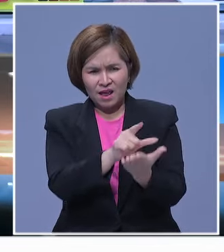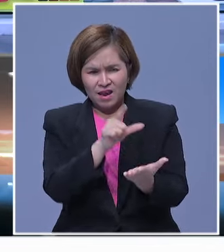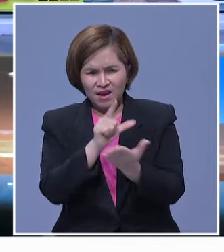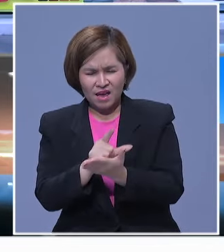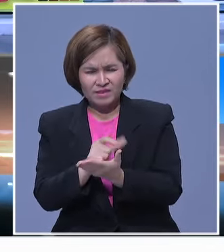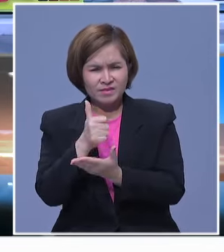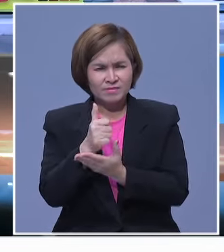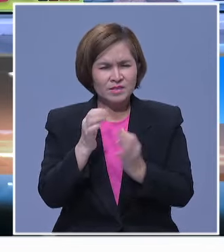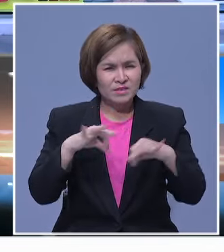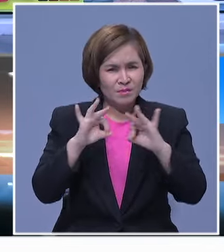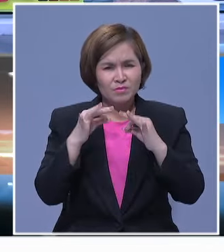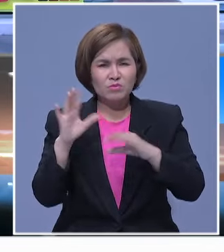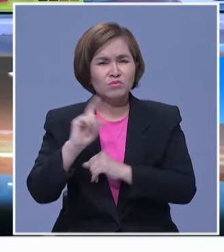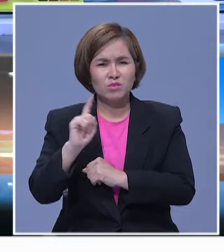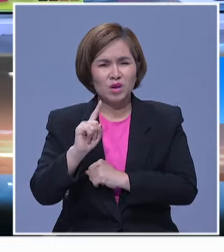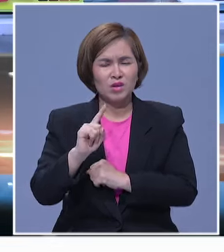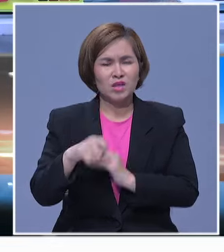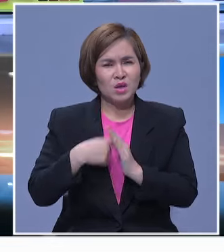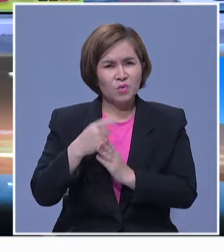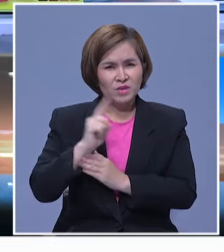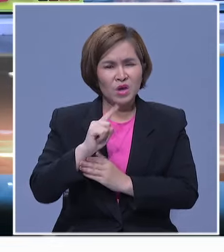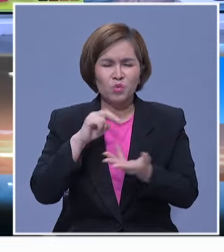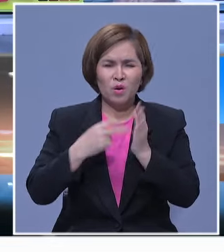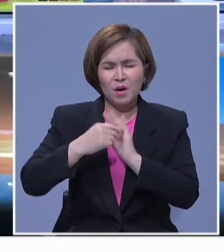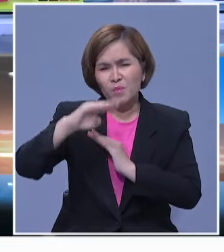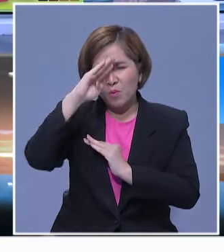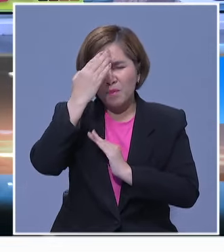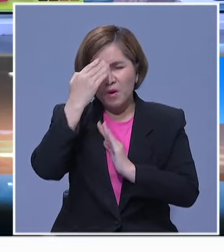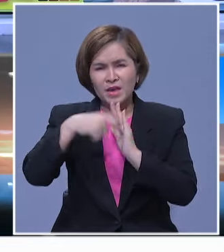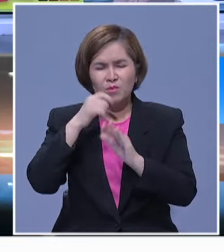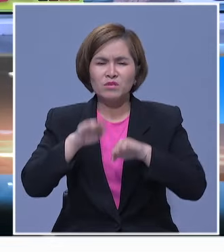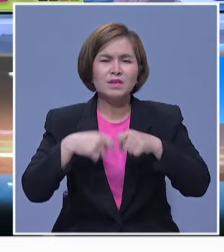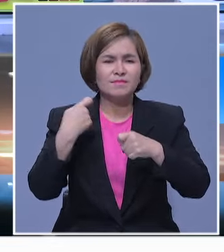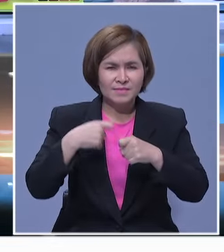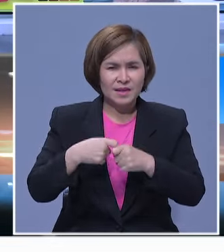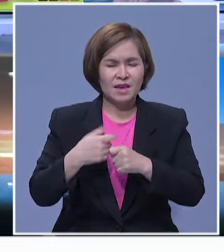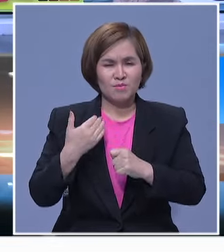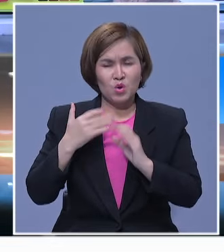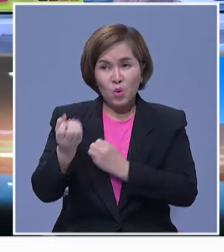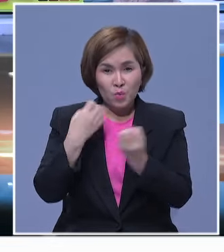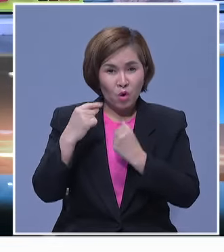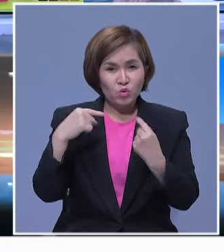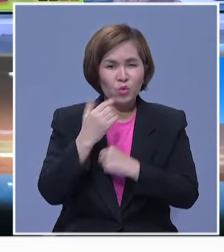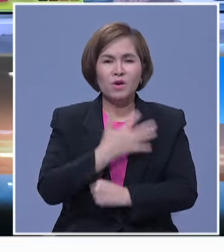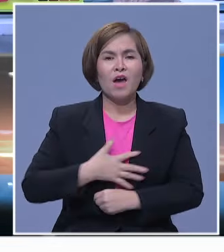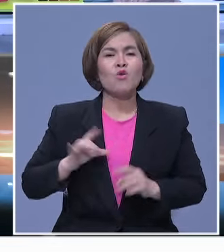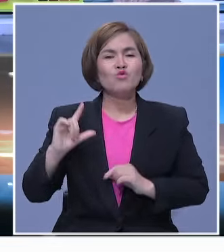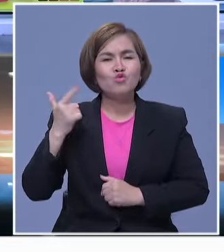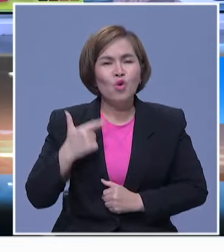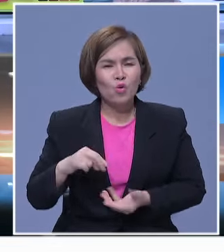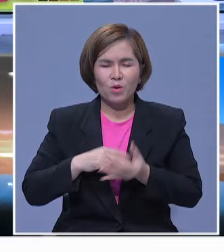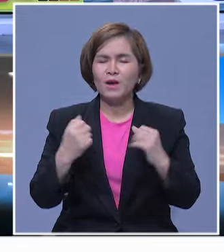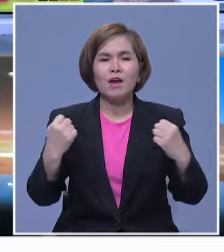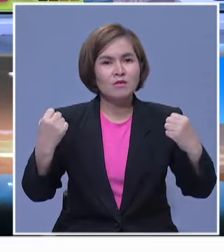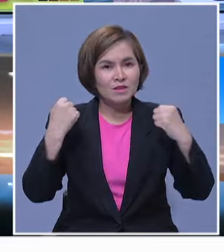นาดไหน ลุงป้อมป่วยหรือเปล่าเพราะเดินอาจจะเดินไม่ค่อยคล่อง แต่ว่าช่วงหลังเนี่ยก็มีคนบอกไม่ใช่เหรอว่าท่านร่างทอง ร่างทอง ท่าน